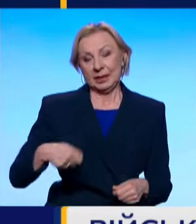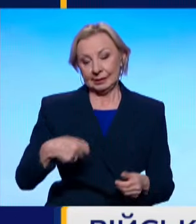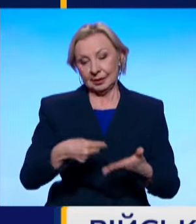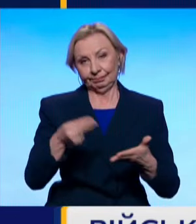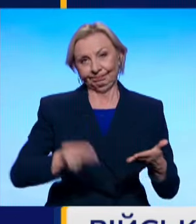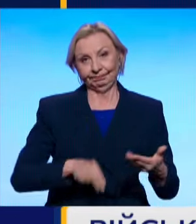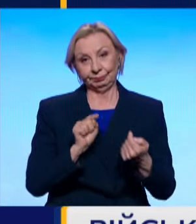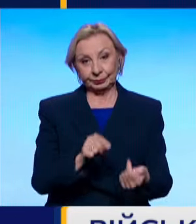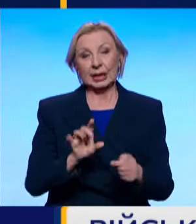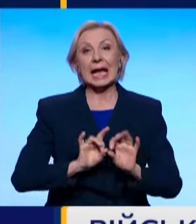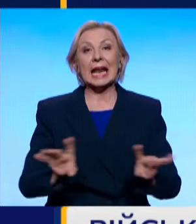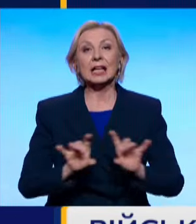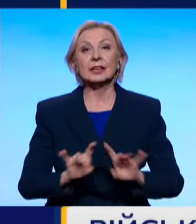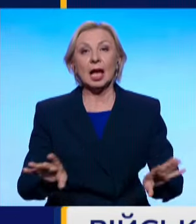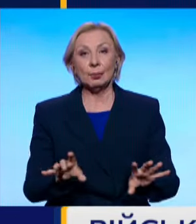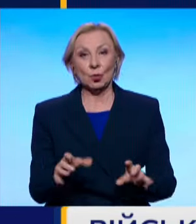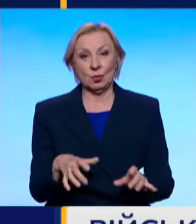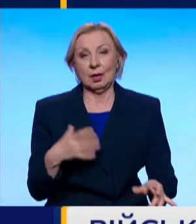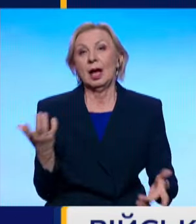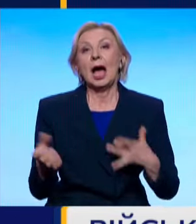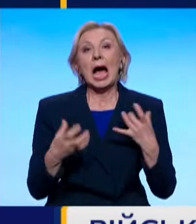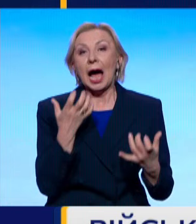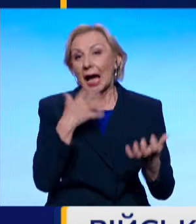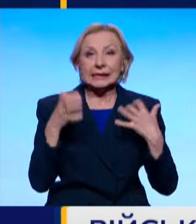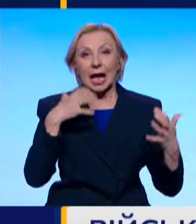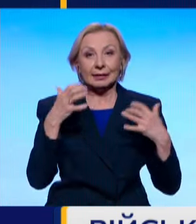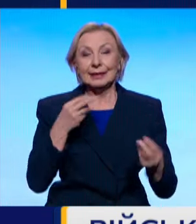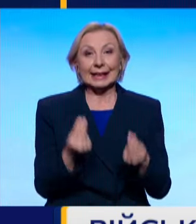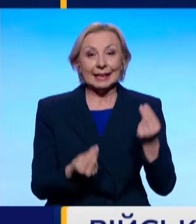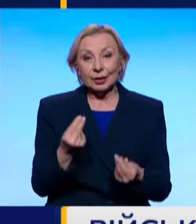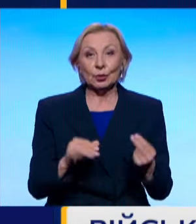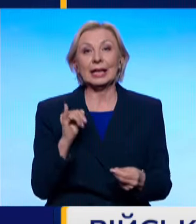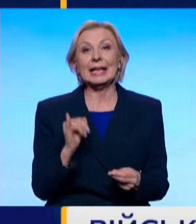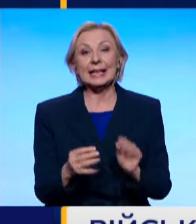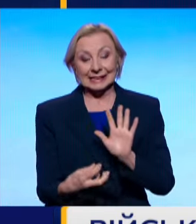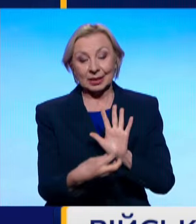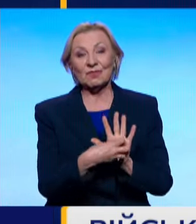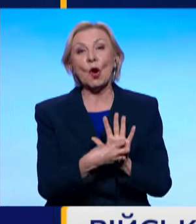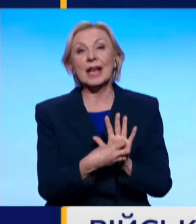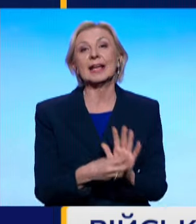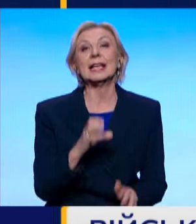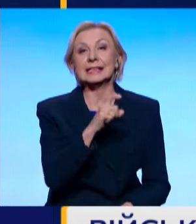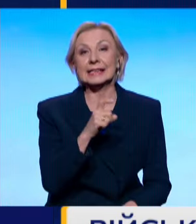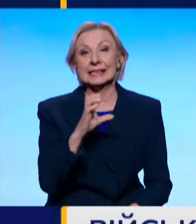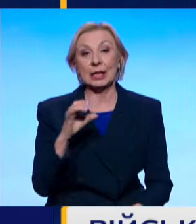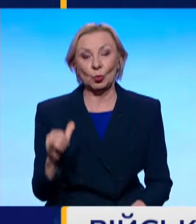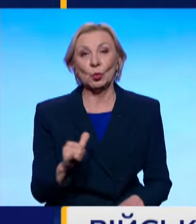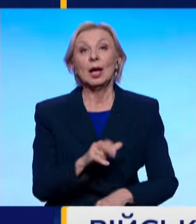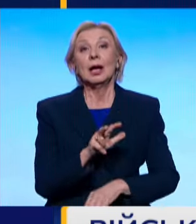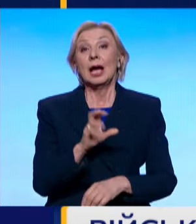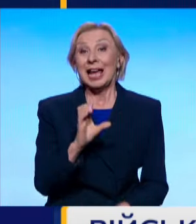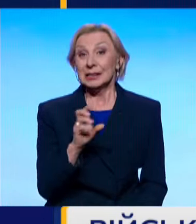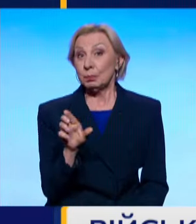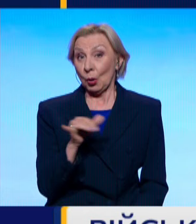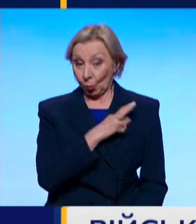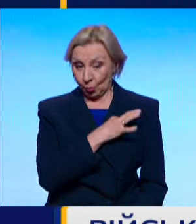і рекламу азартних ігор із використанням символіки ЗСУ. Службі безпеки доручено перевірити,